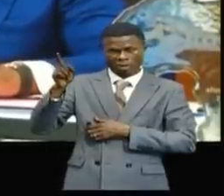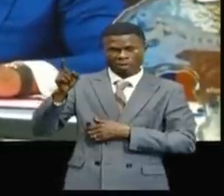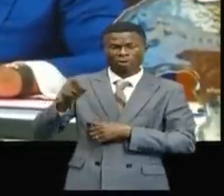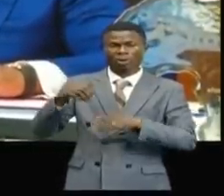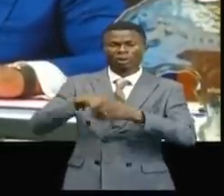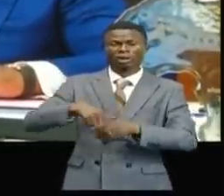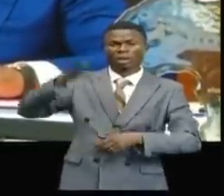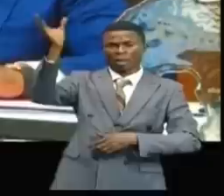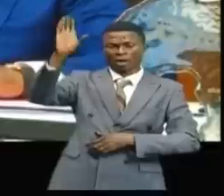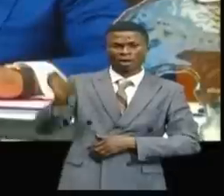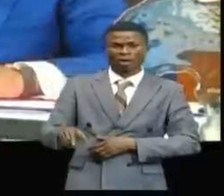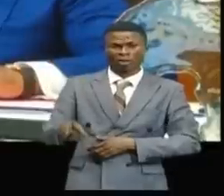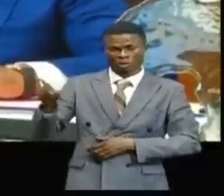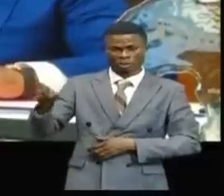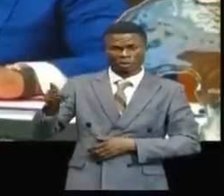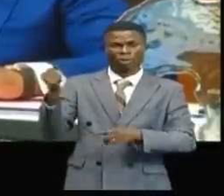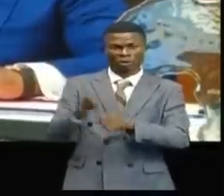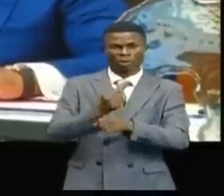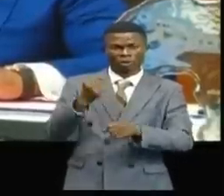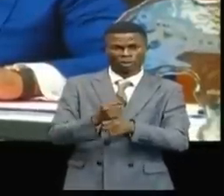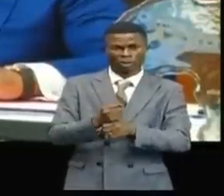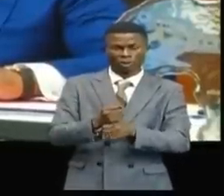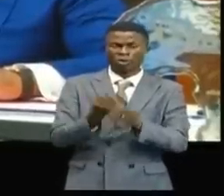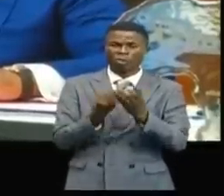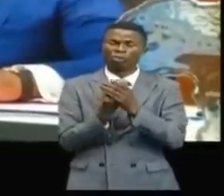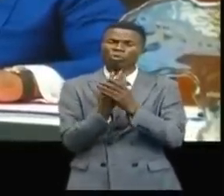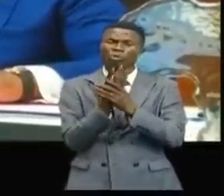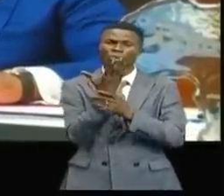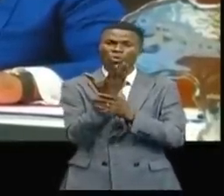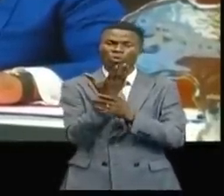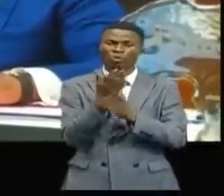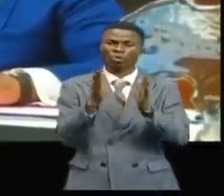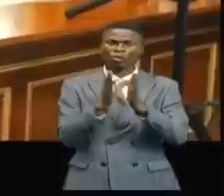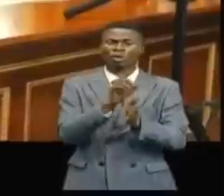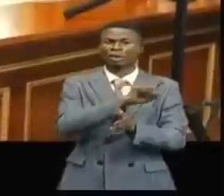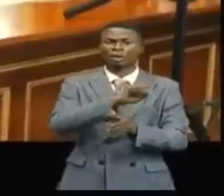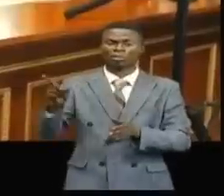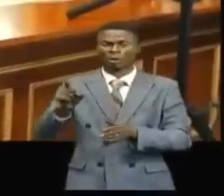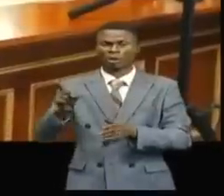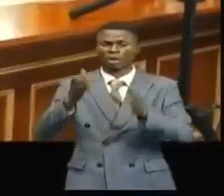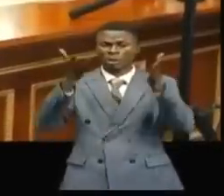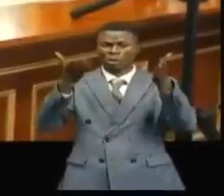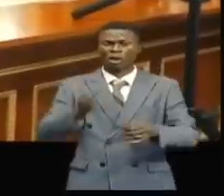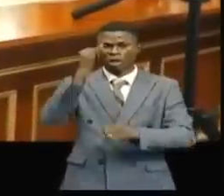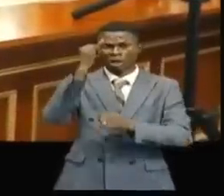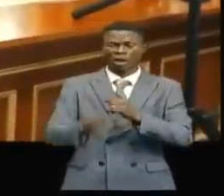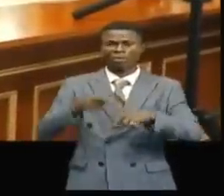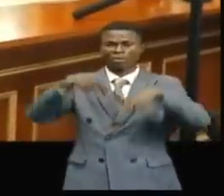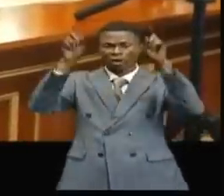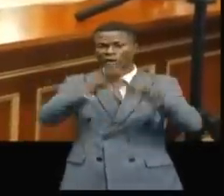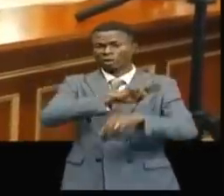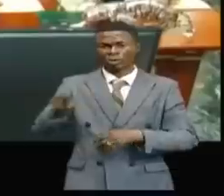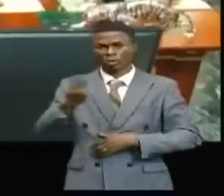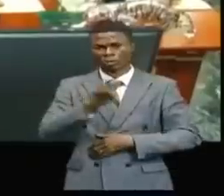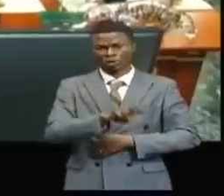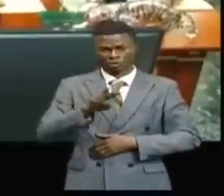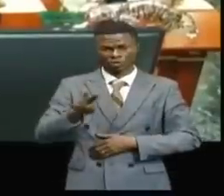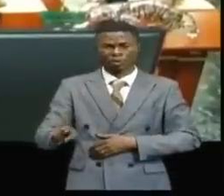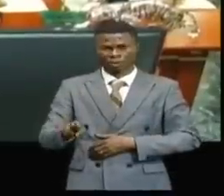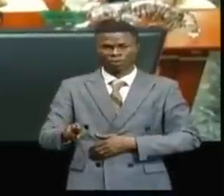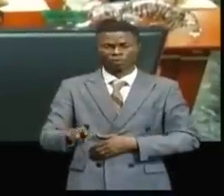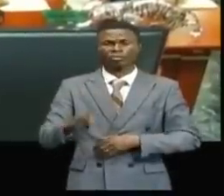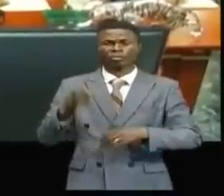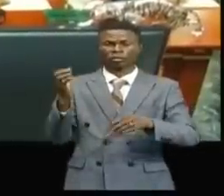Congo central, et travaille pour en produire au moins 10 000 tonnes à la fin de l'année 2022. Ainsi,